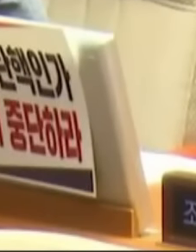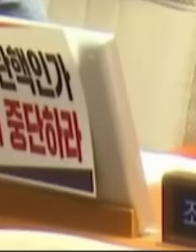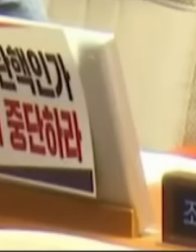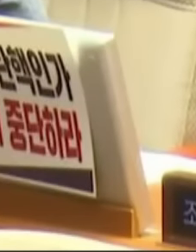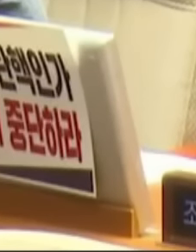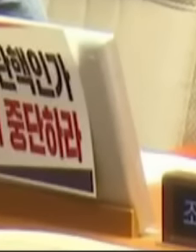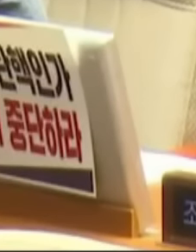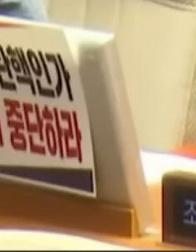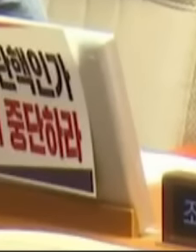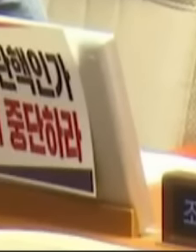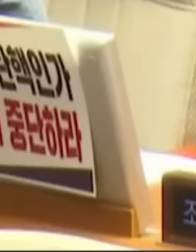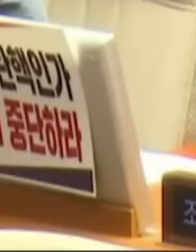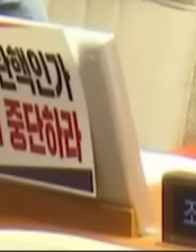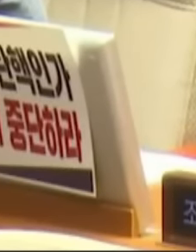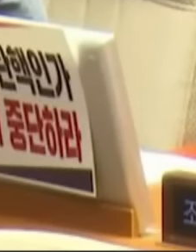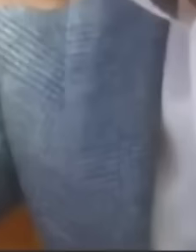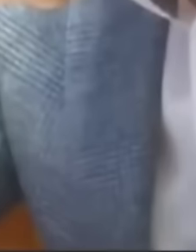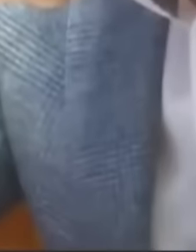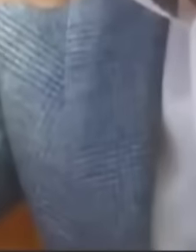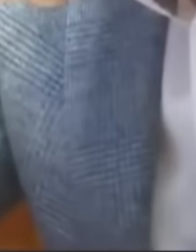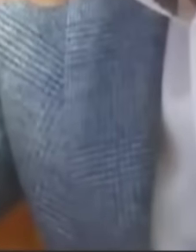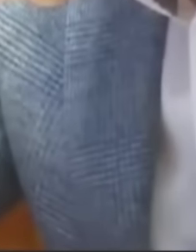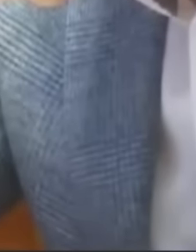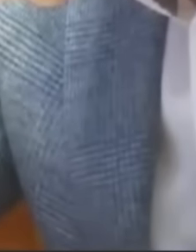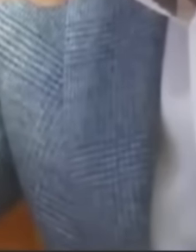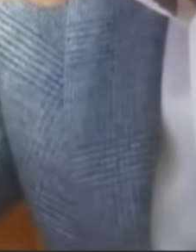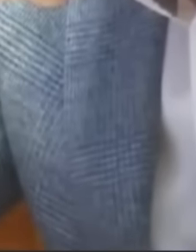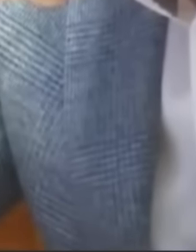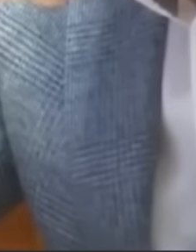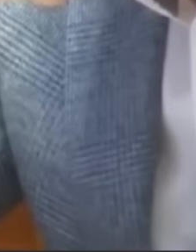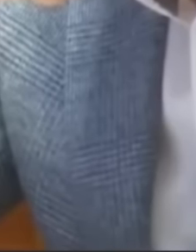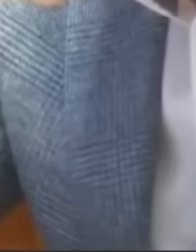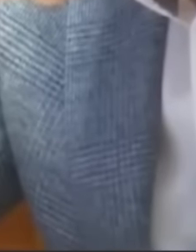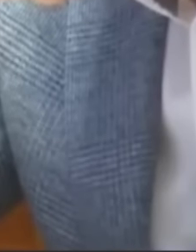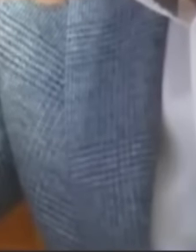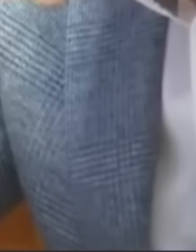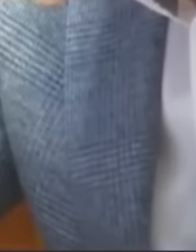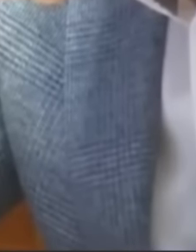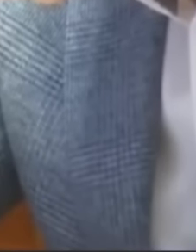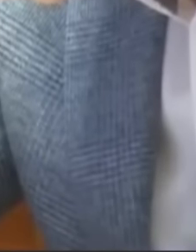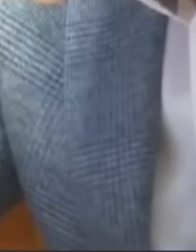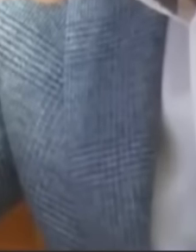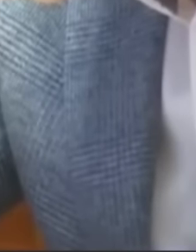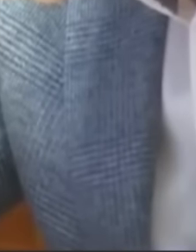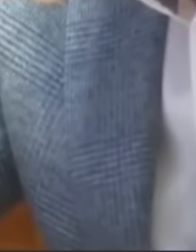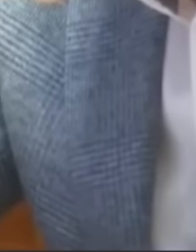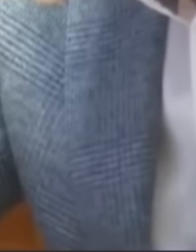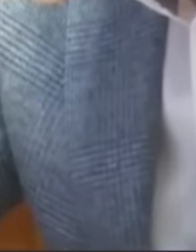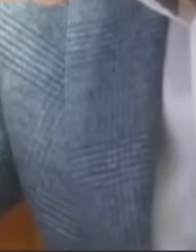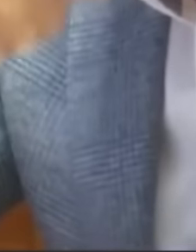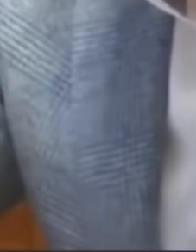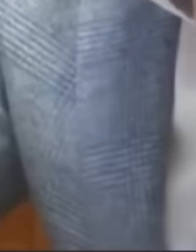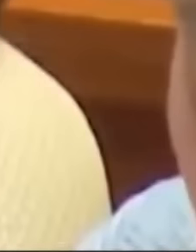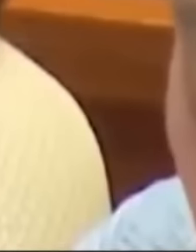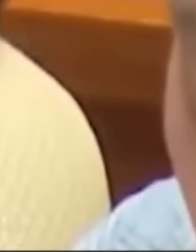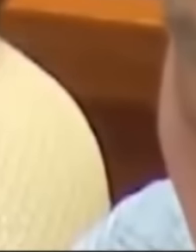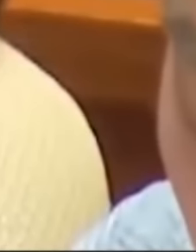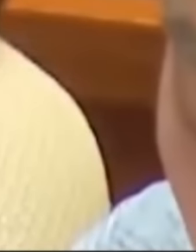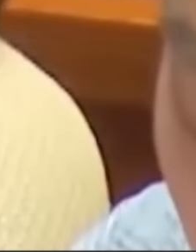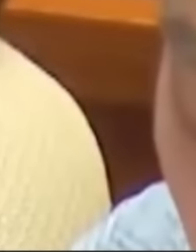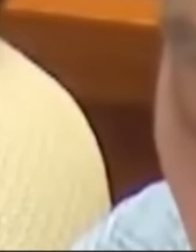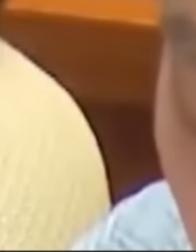의원인데 주무시는 거 같은데요네 와시는를 친 후 다시 한번 볼까요 특별 검사 후보자 주무시는 거